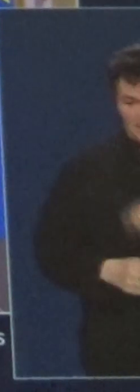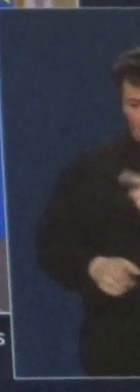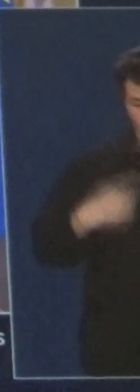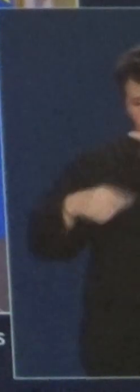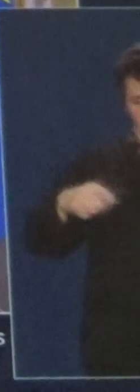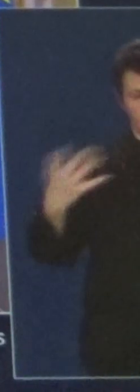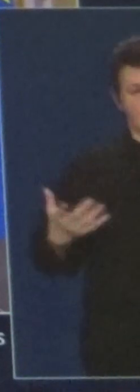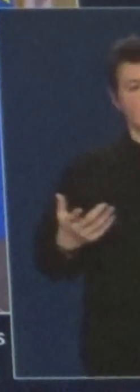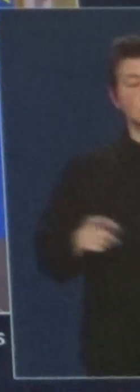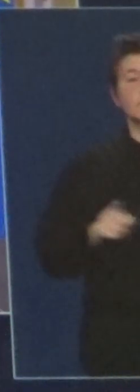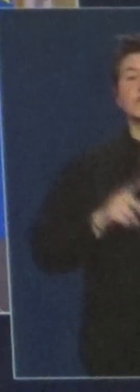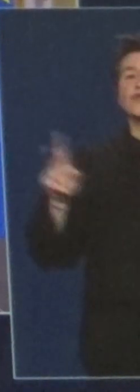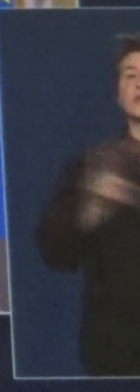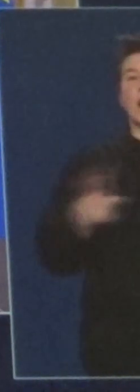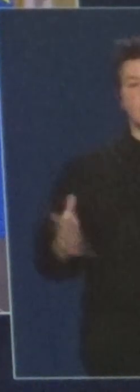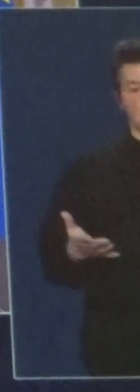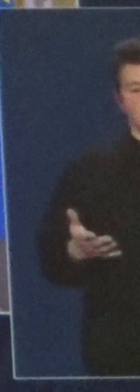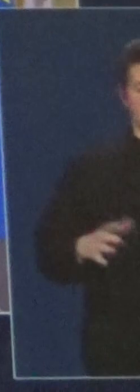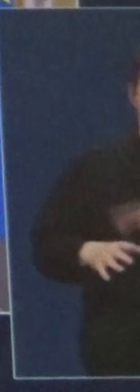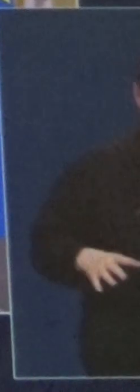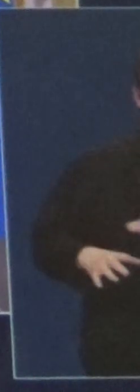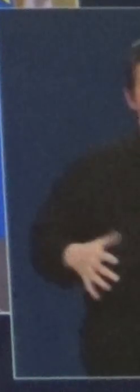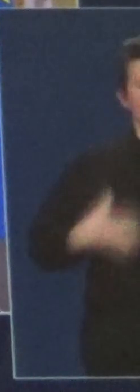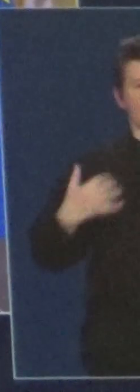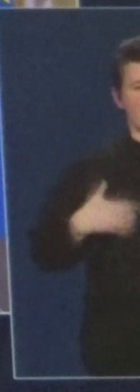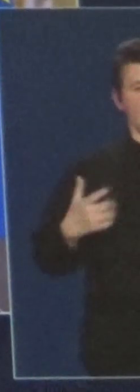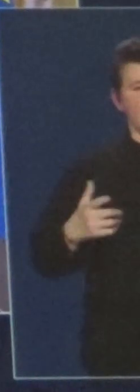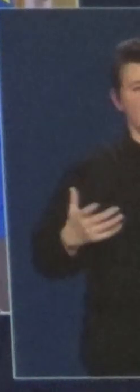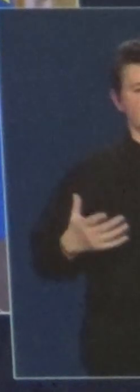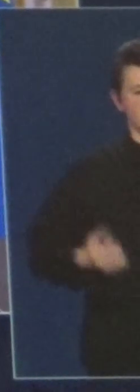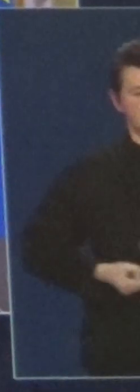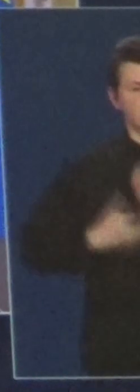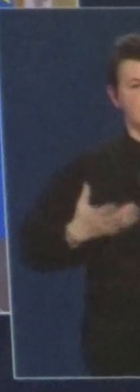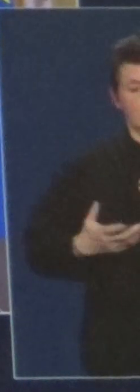Comme le petit Corse, tu voudrais trouver des alliés,